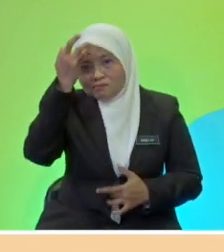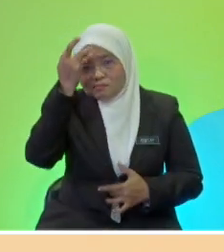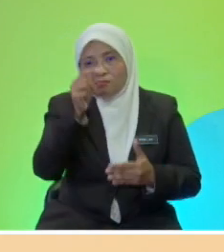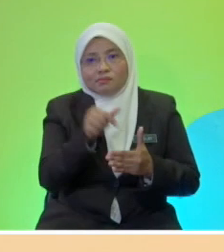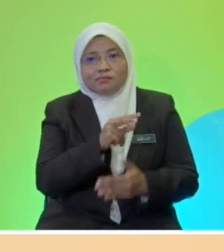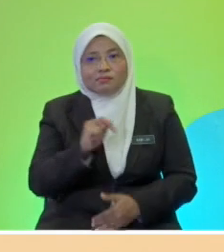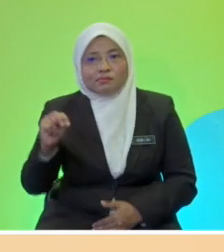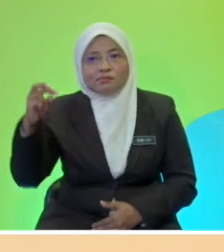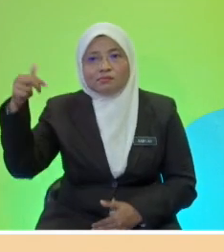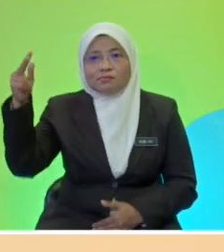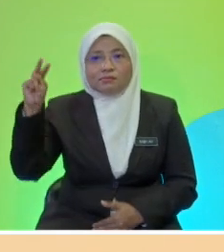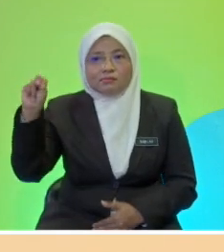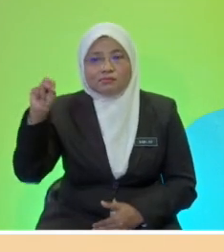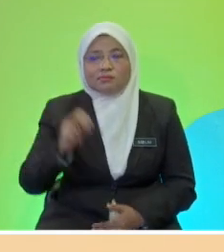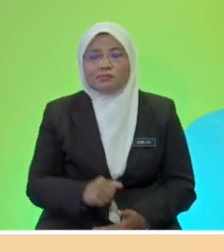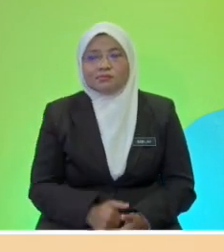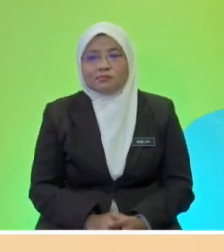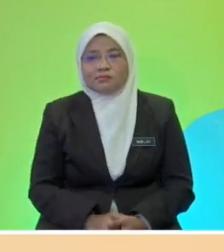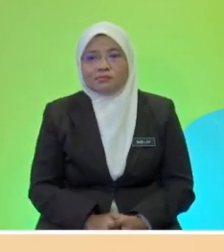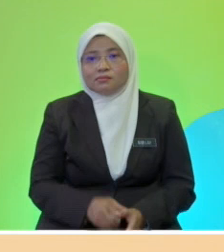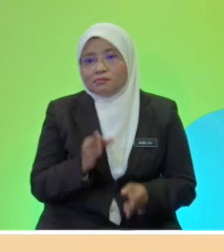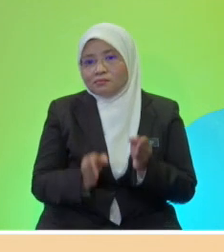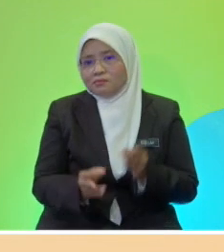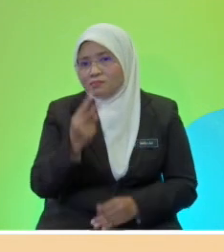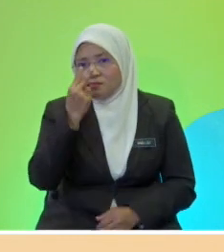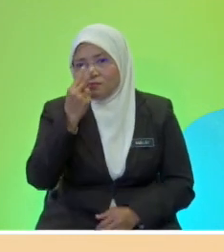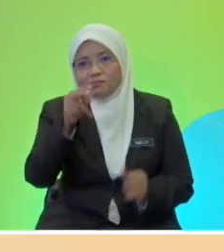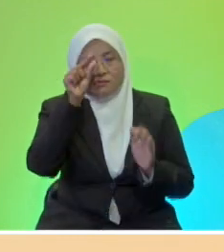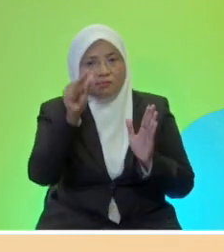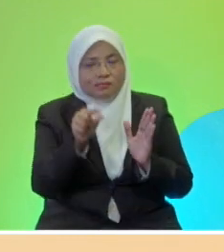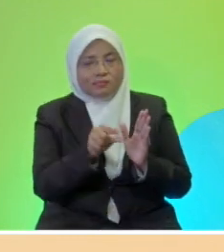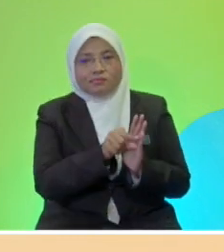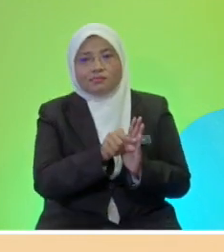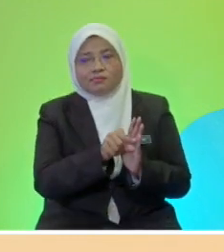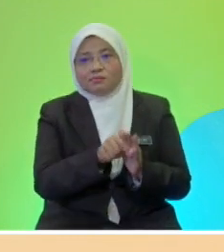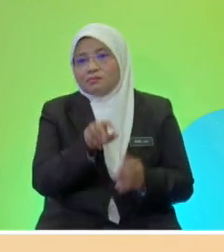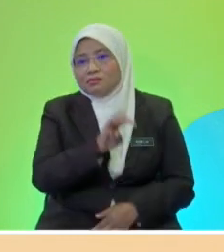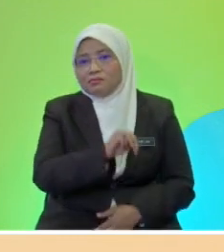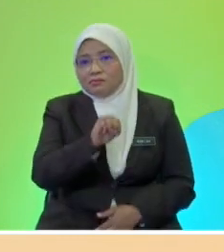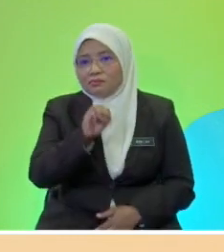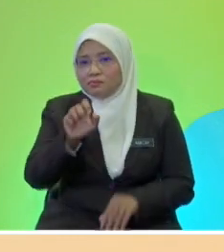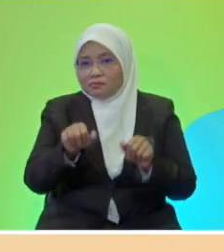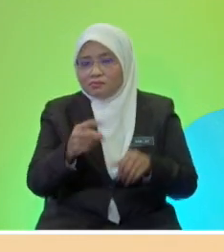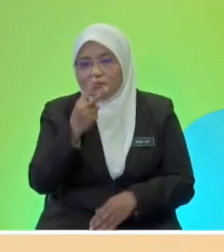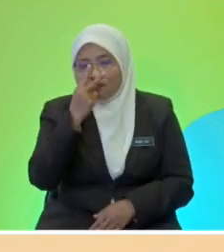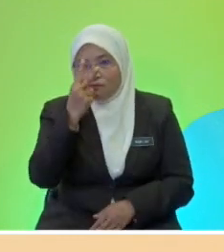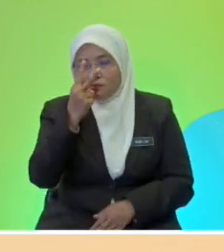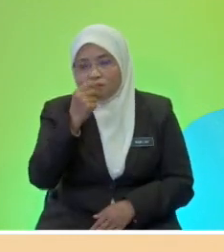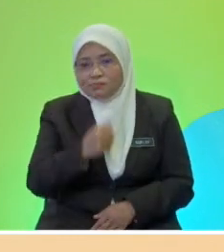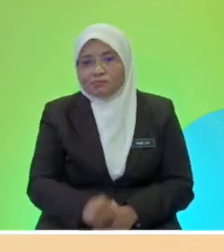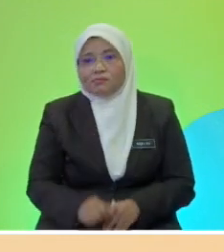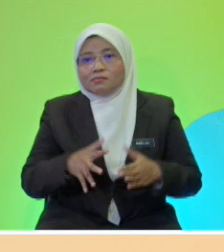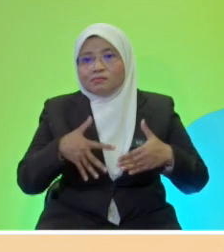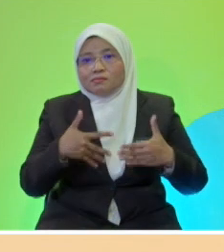rasanya kalau kita tengok pada gambar raja ini dia lebih tersusunnah yaitu daripada sample fetish yang kita ambil tadi